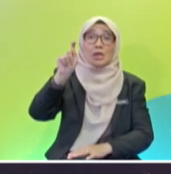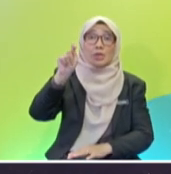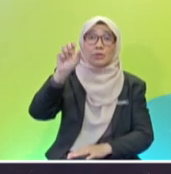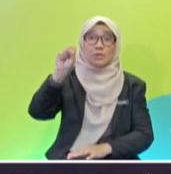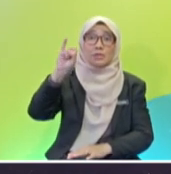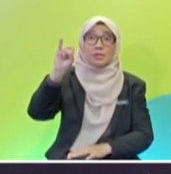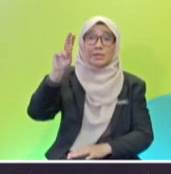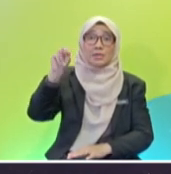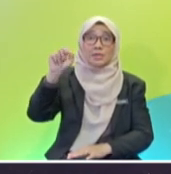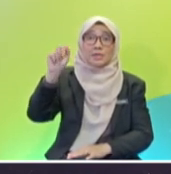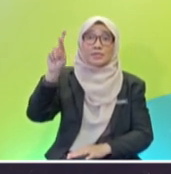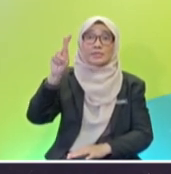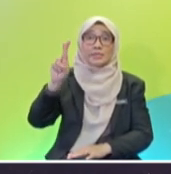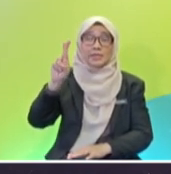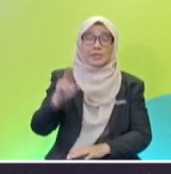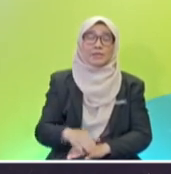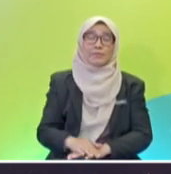Luksinar. Jadi cahaya tu